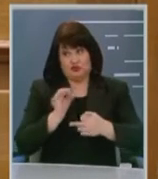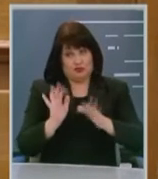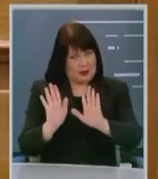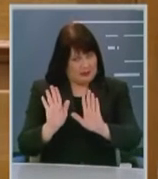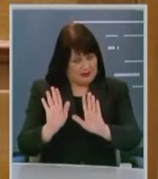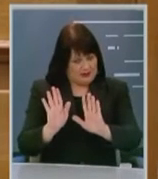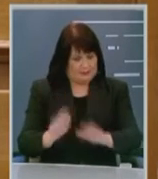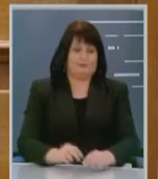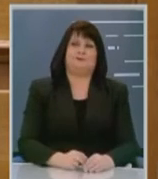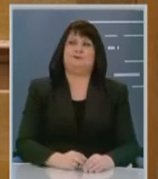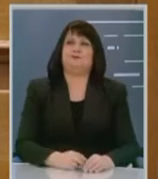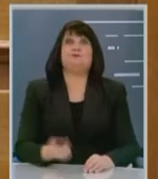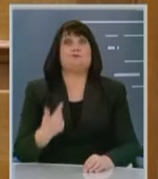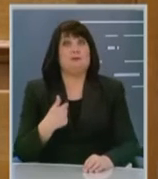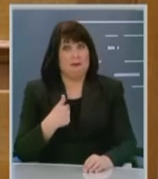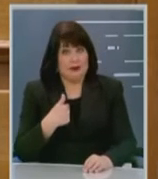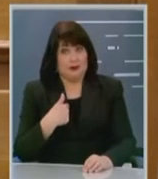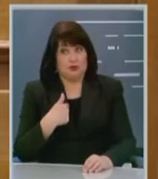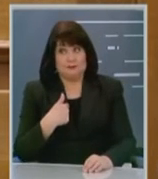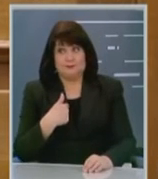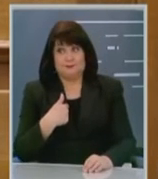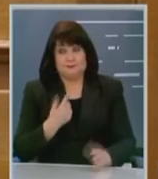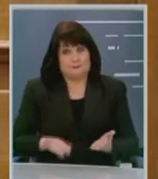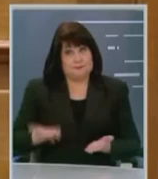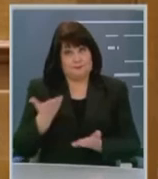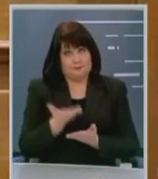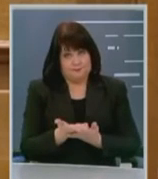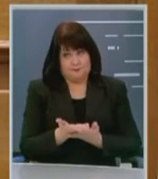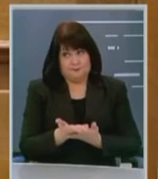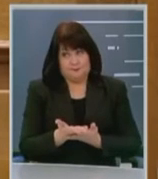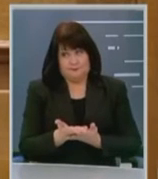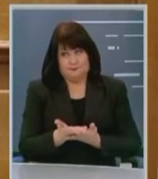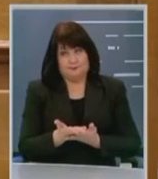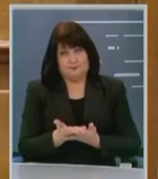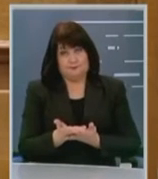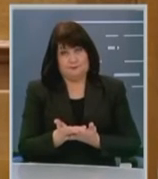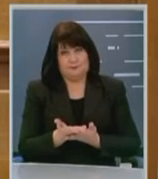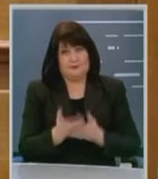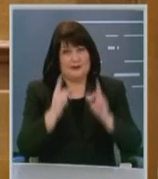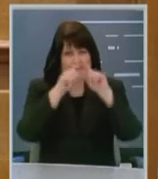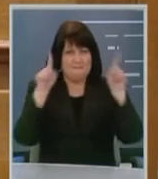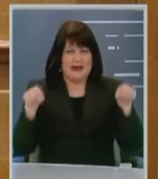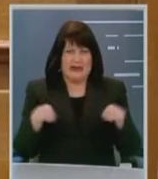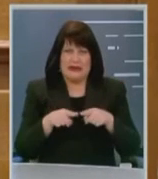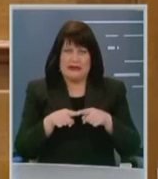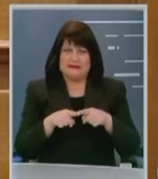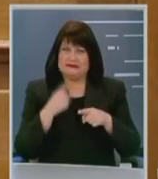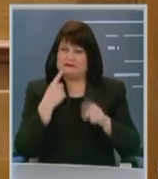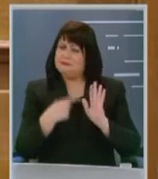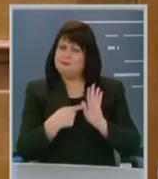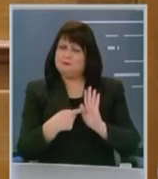μας. Εγώ λοιπόν θα καταθέσω σήμερα ένα σχετικό πίνακα που θα